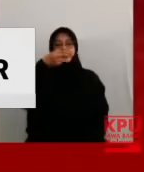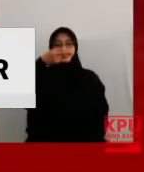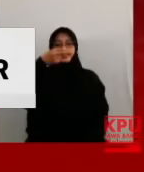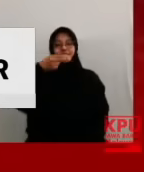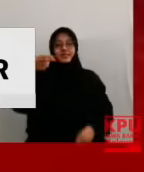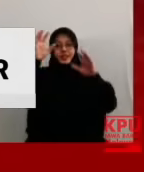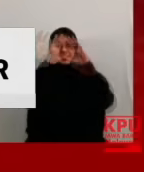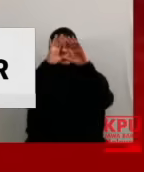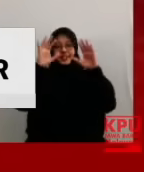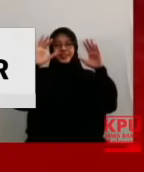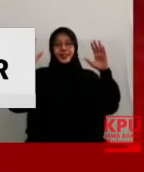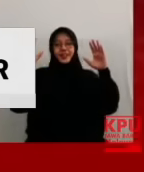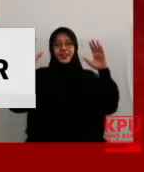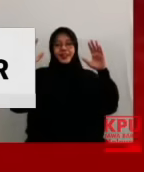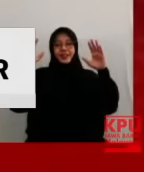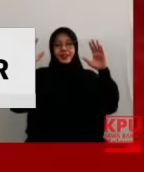Indonesia